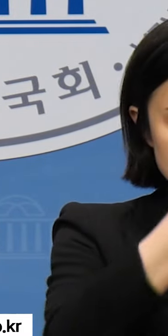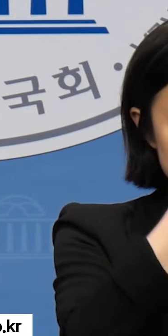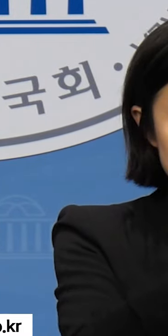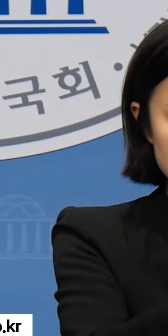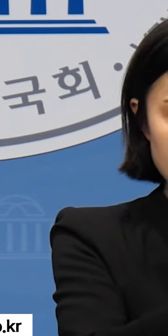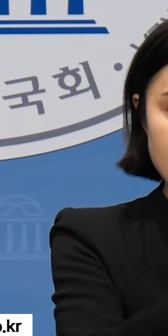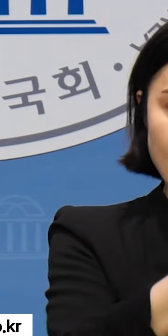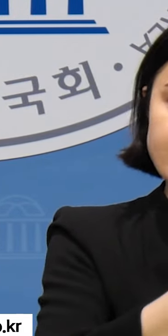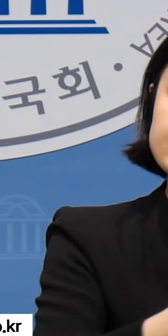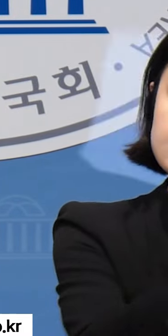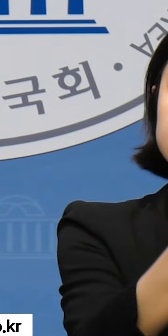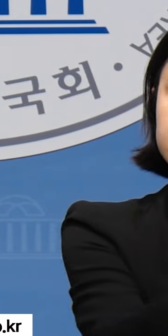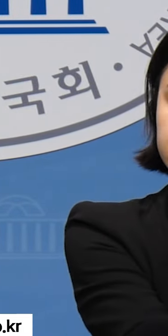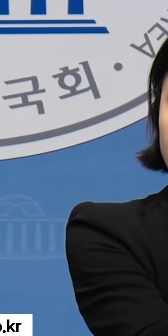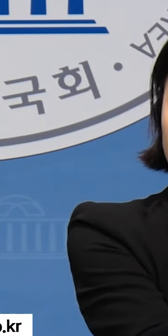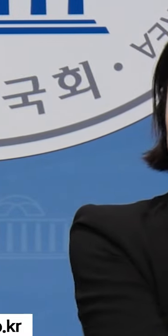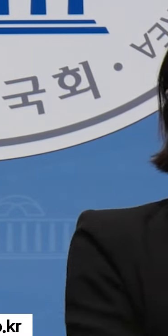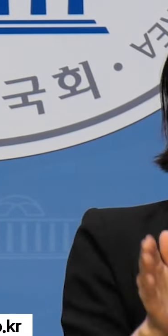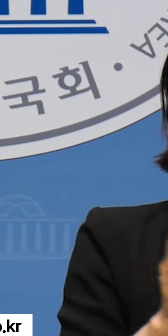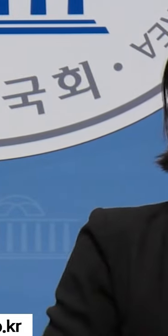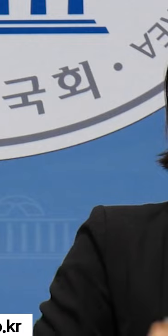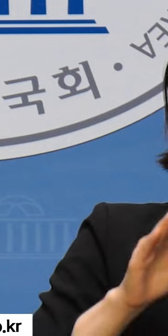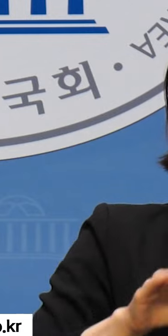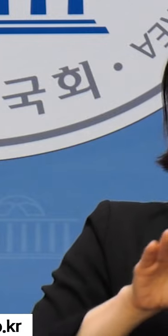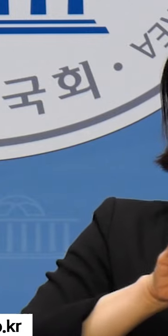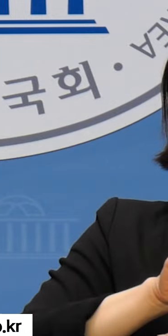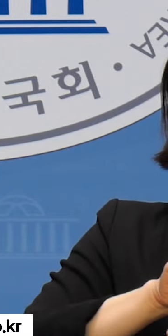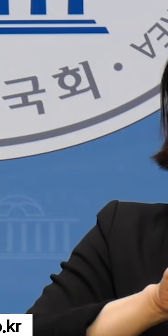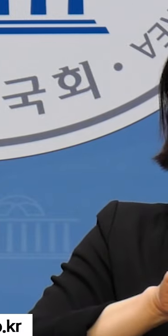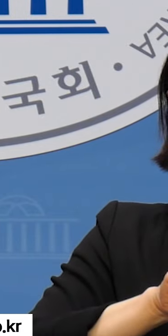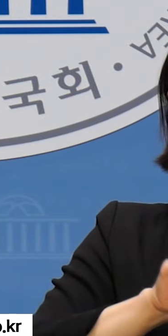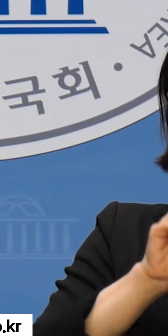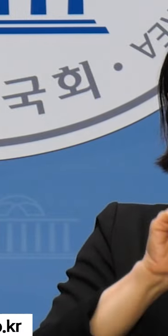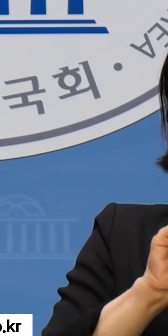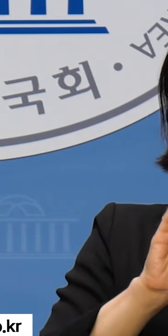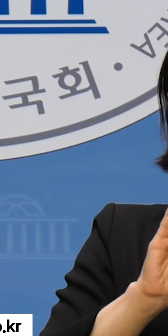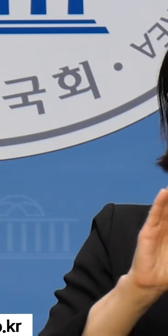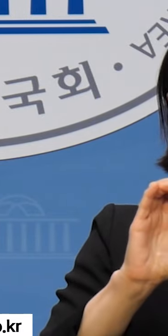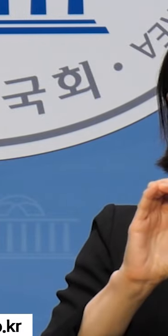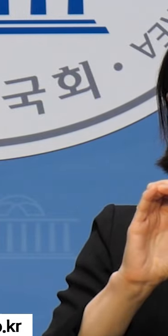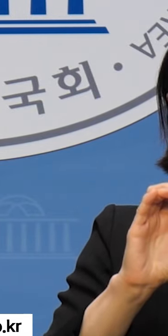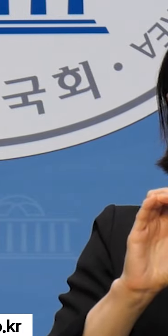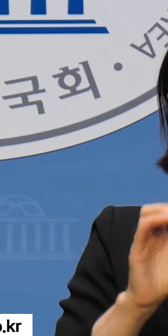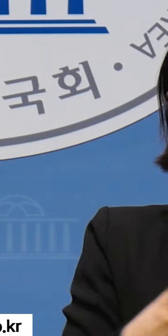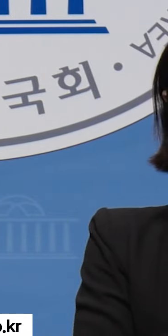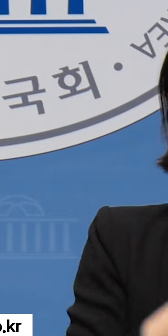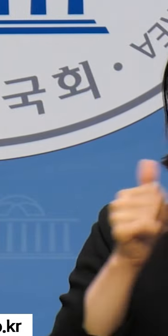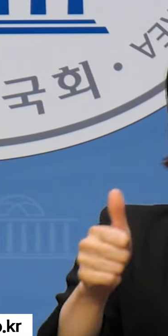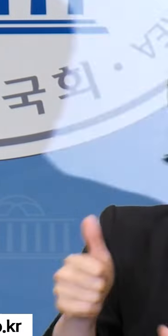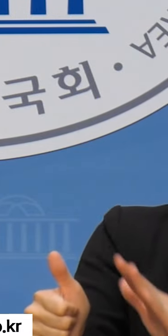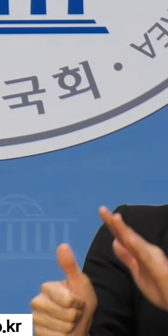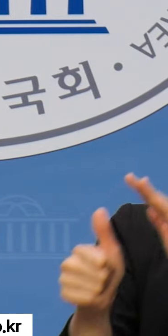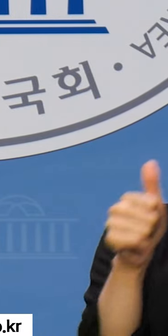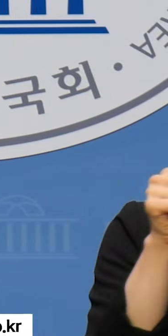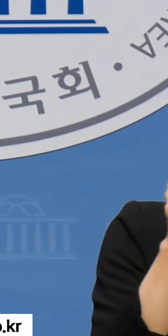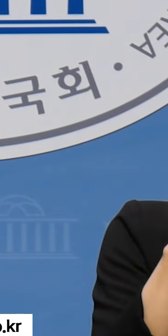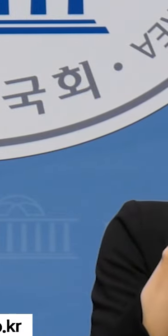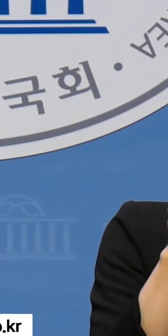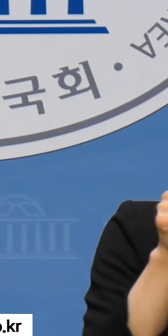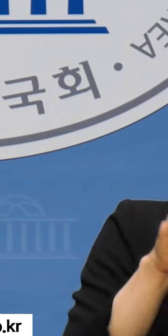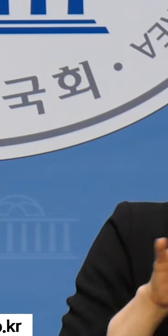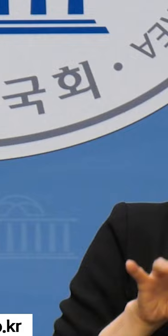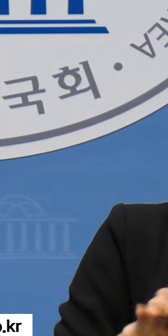공영방송을 다룬다면서 MBC 박문진 이사장은 참고인 자격으로 불러 방통위 공격 시간으로